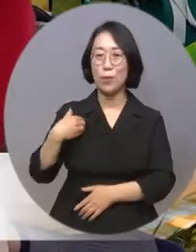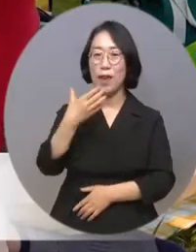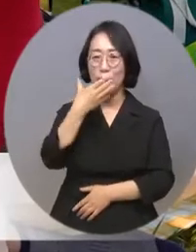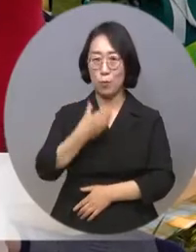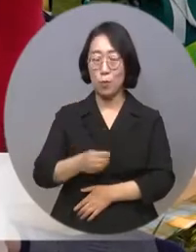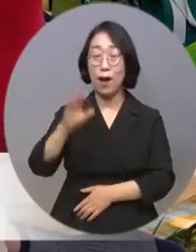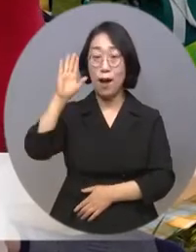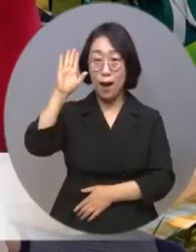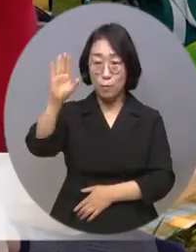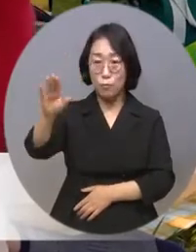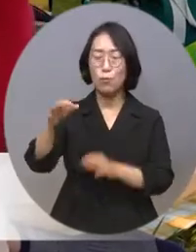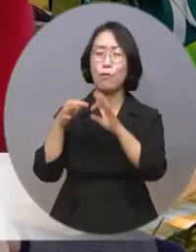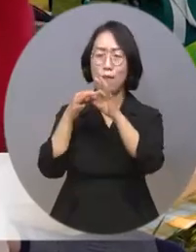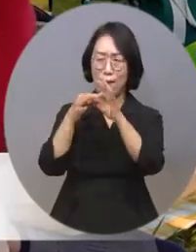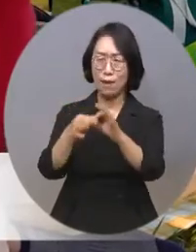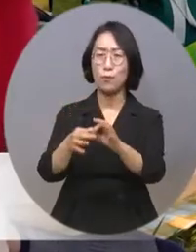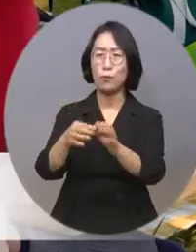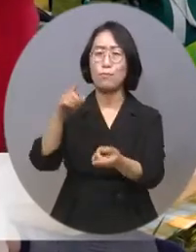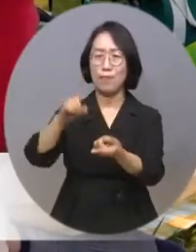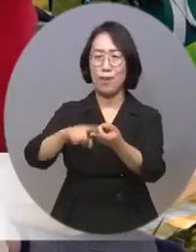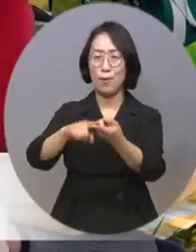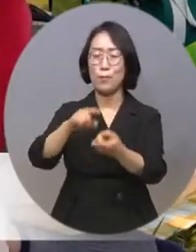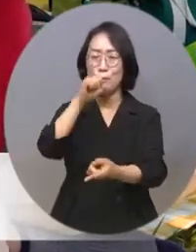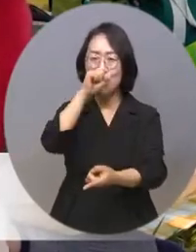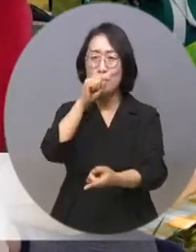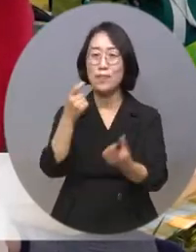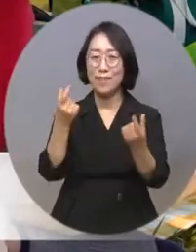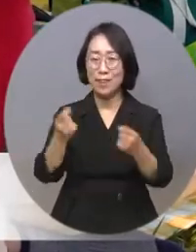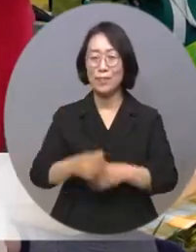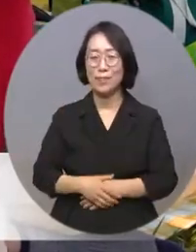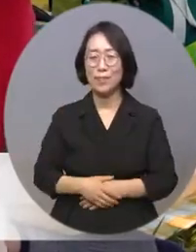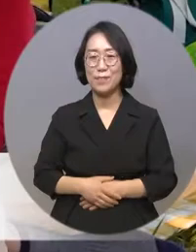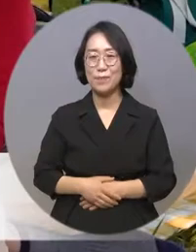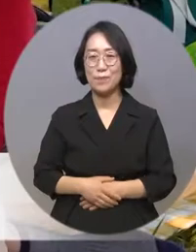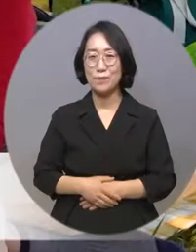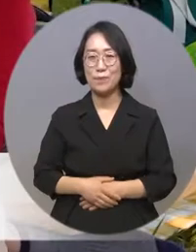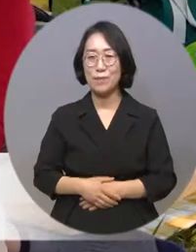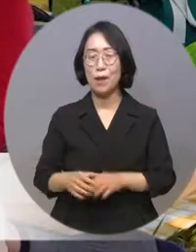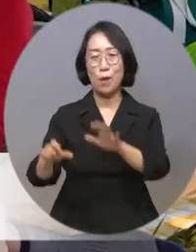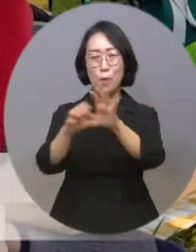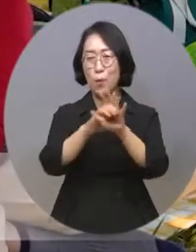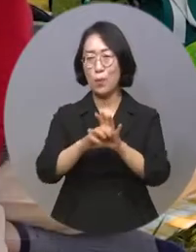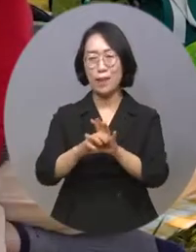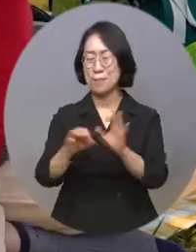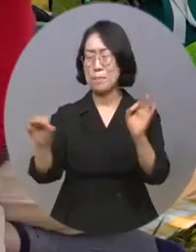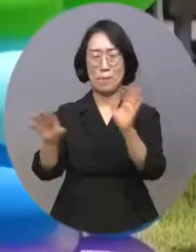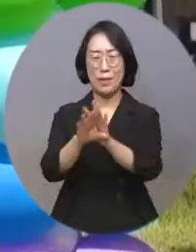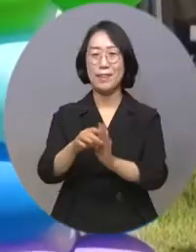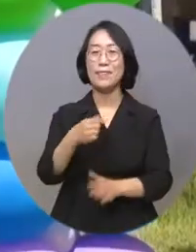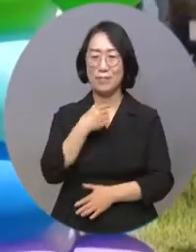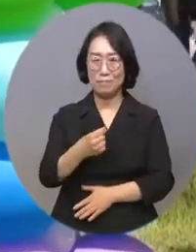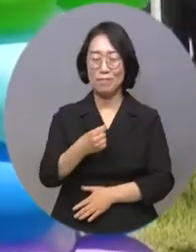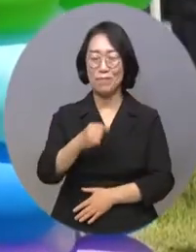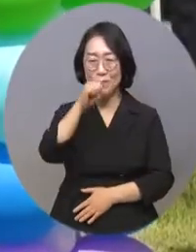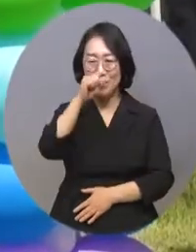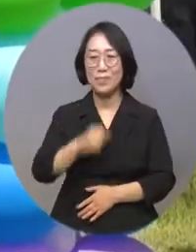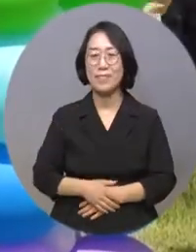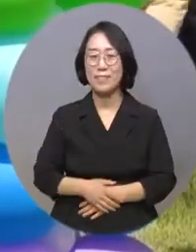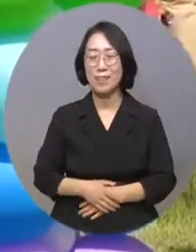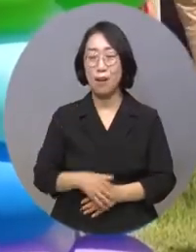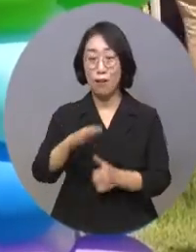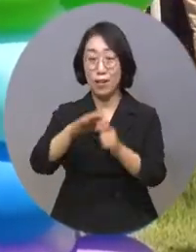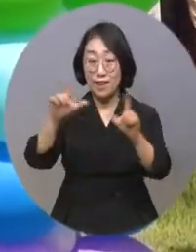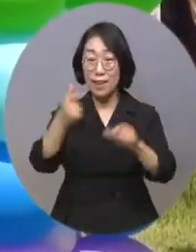그리고 앞으로도 계속 이렇게 지내시면 좋겠고 코로나는 이제 없어졌으면 좋겠습니다. 이번